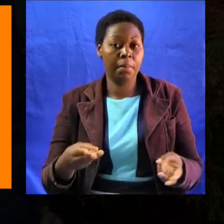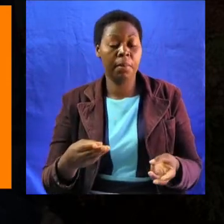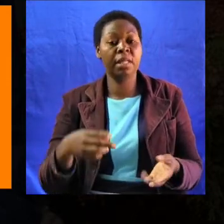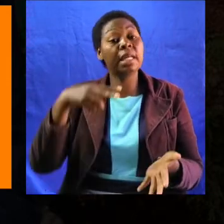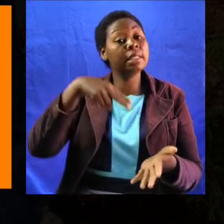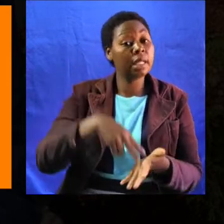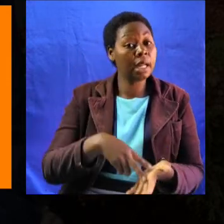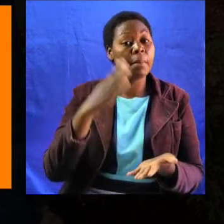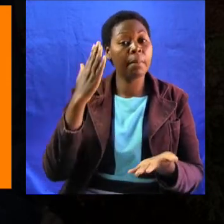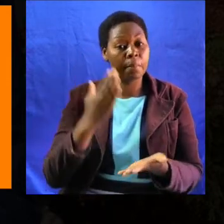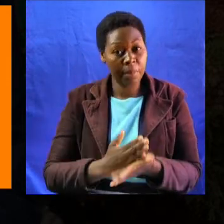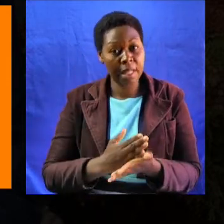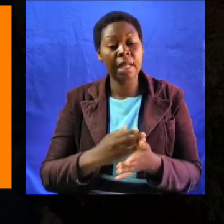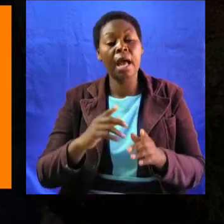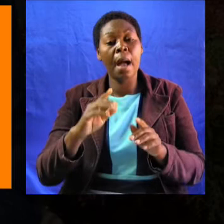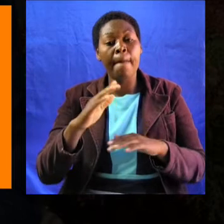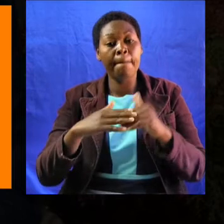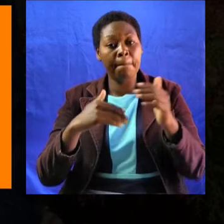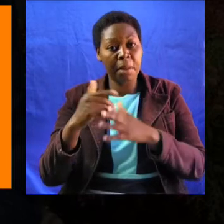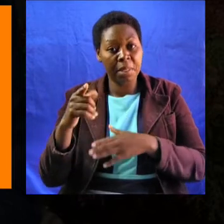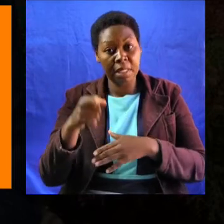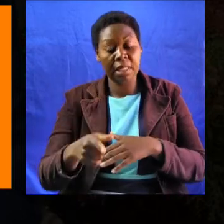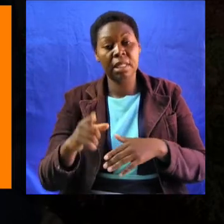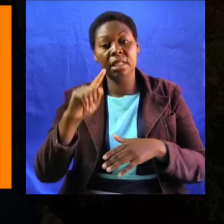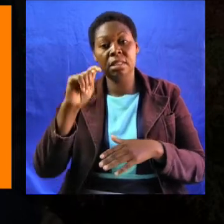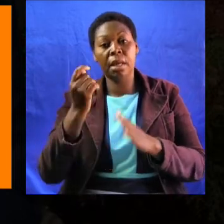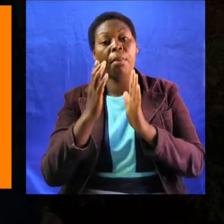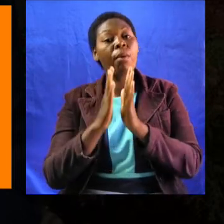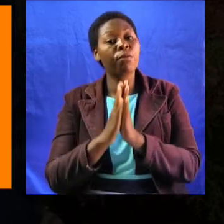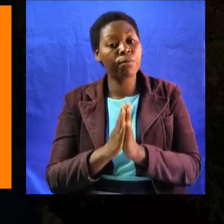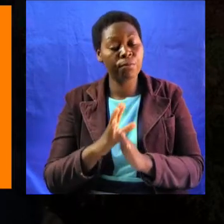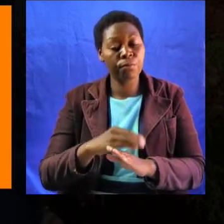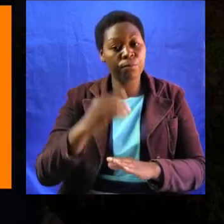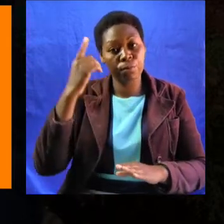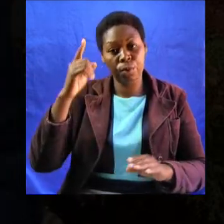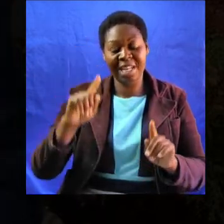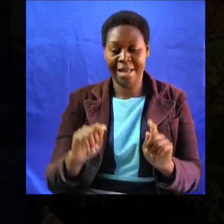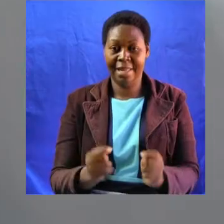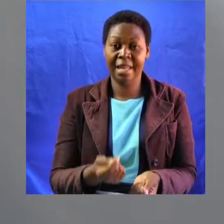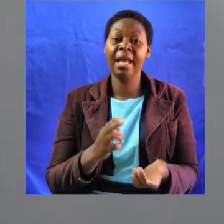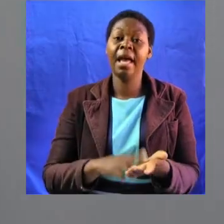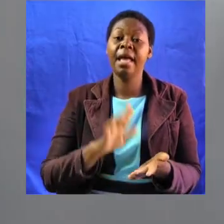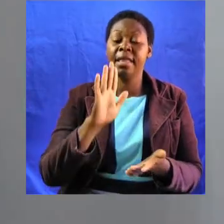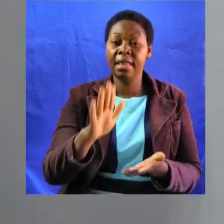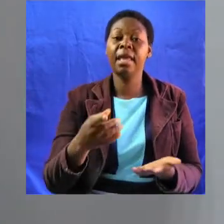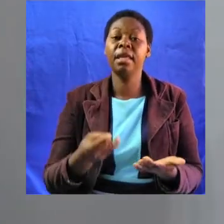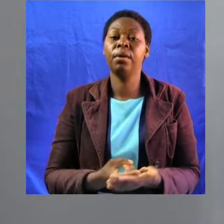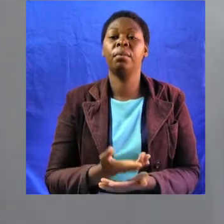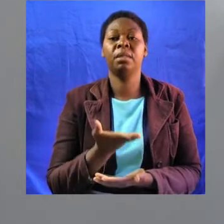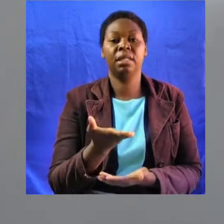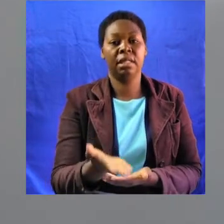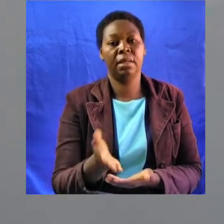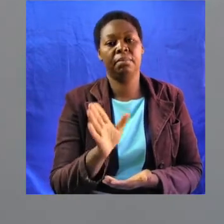imba yaMwari paJerusarema. Vaprofita vaMwari vakanga vanavo vachivabatsira. Saka Mwari